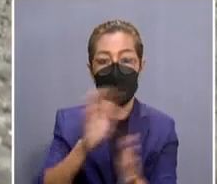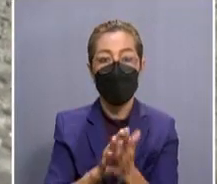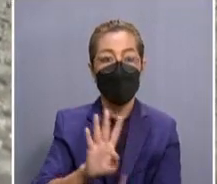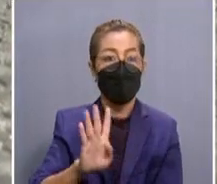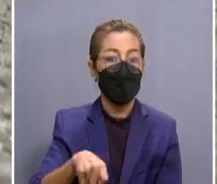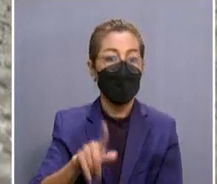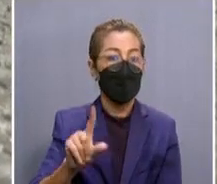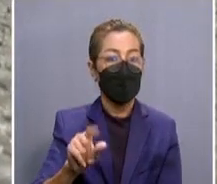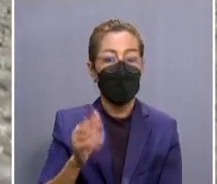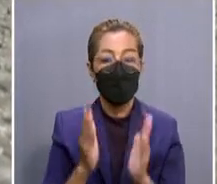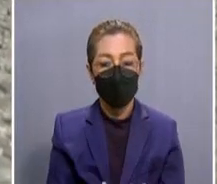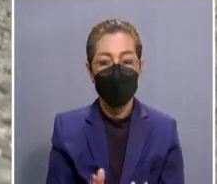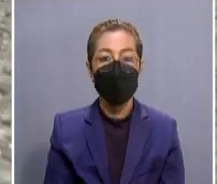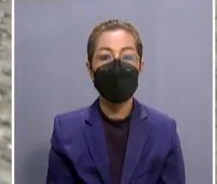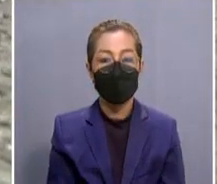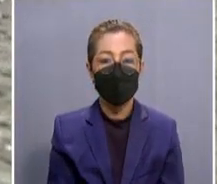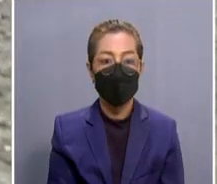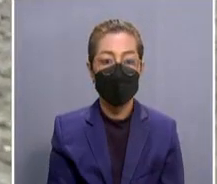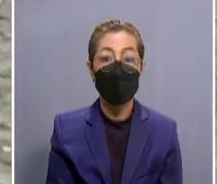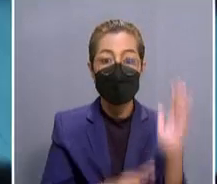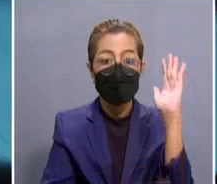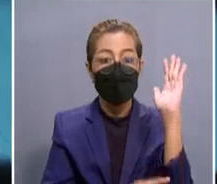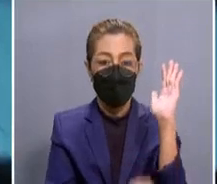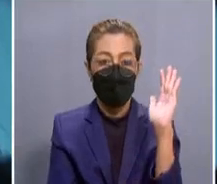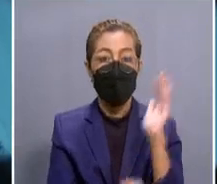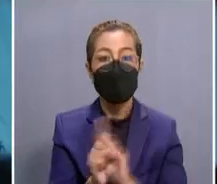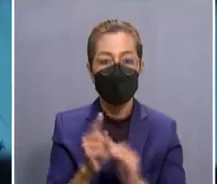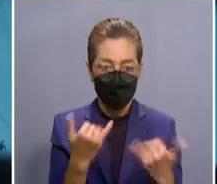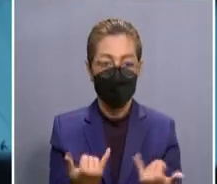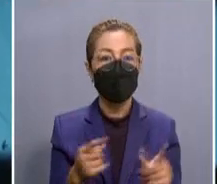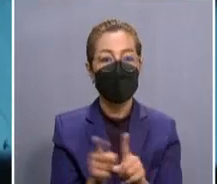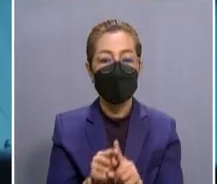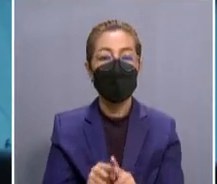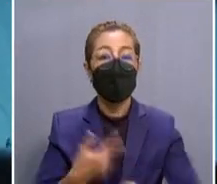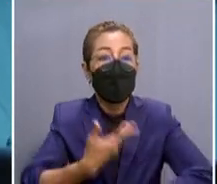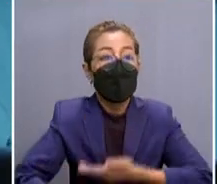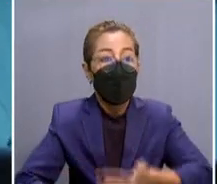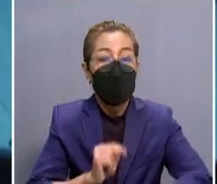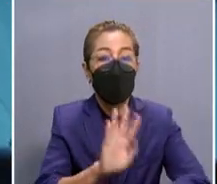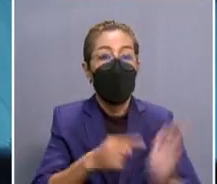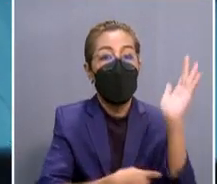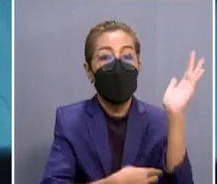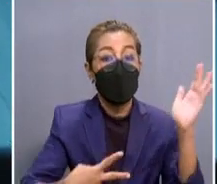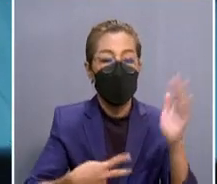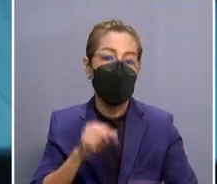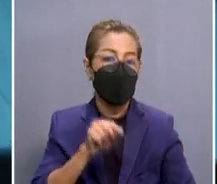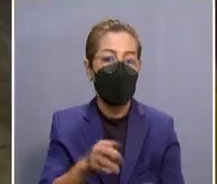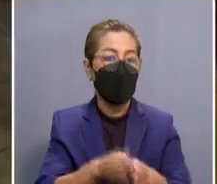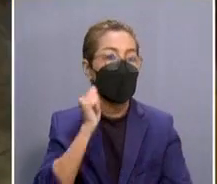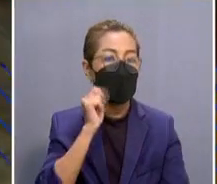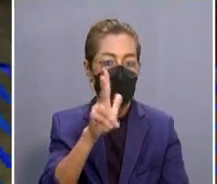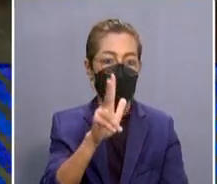4020คนครับลงไปที่สงขลาวันนี้ก็มีการสั่งและตลาดใหญ่ 3วันจนถึง21